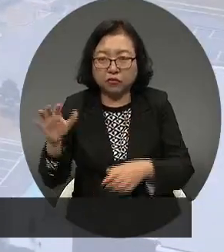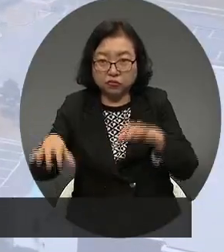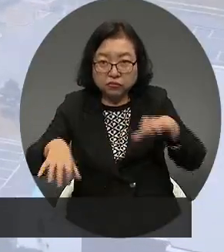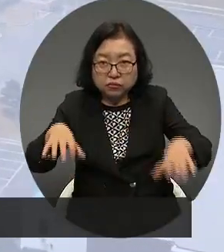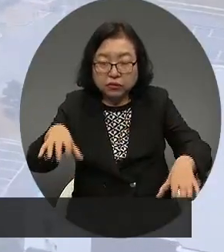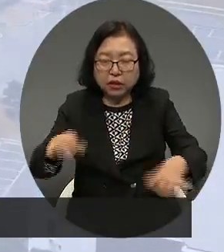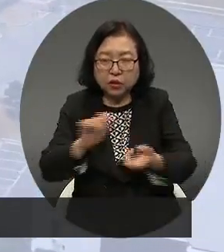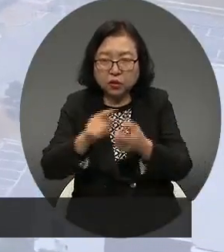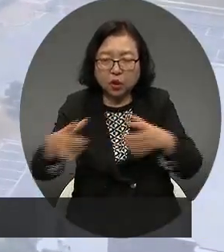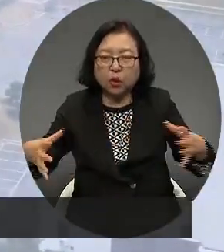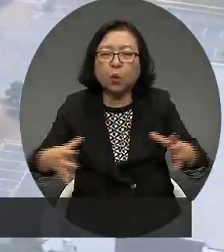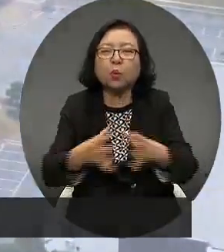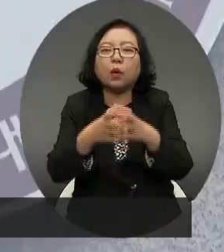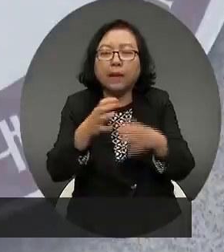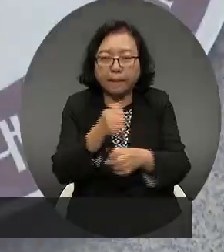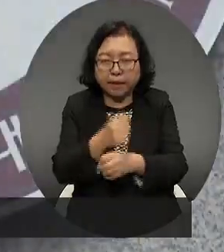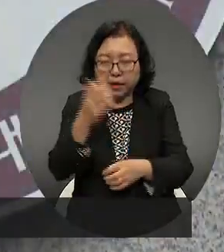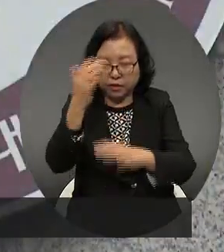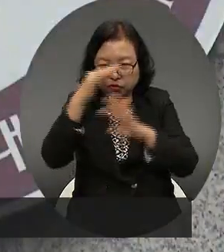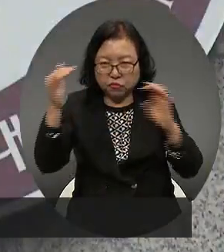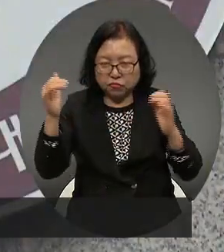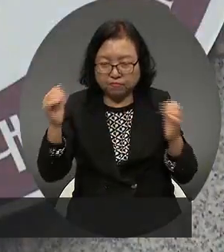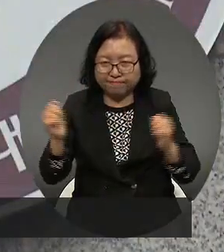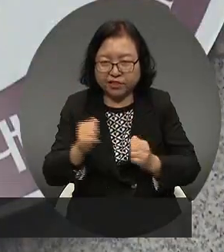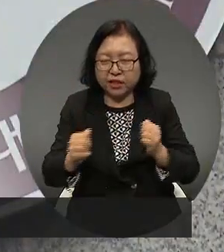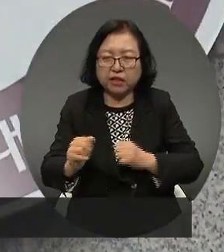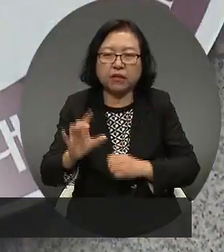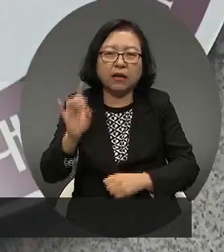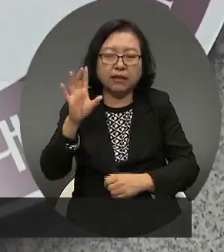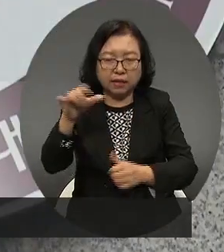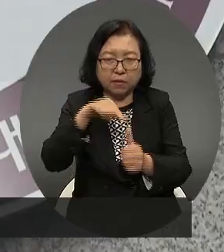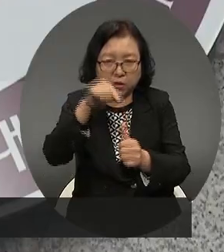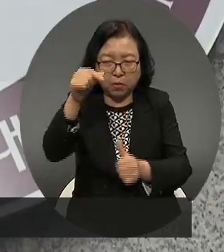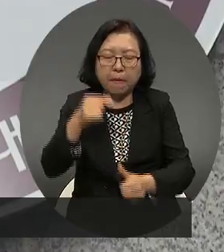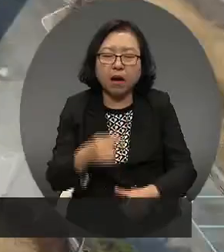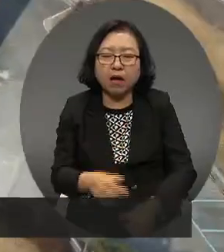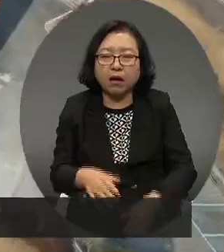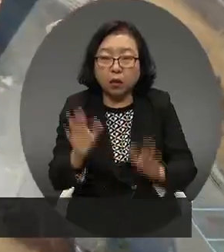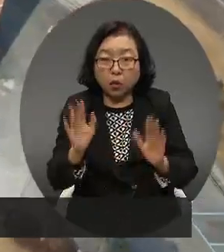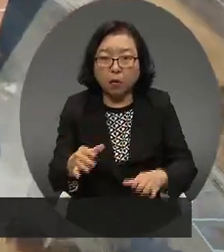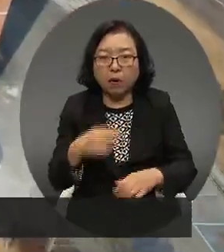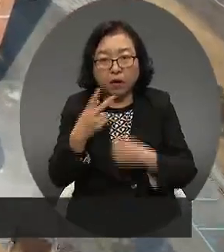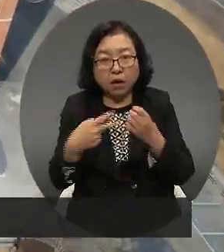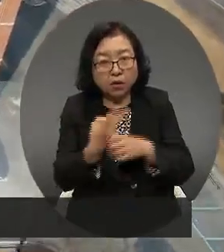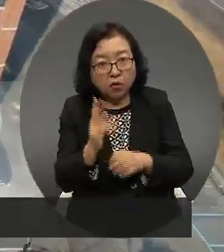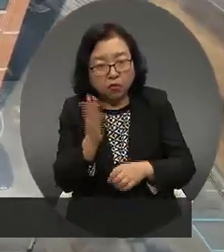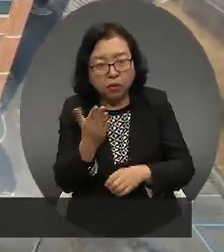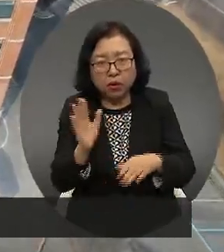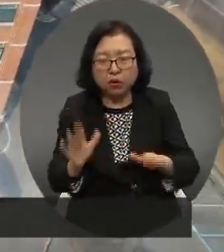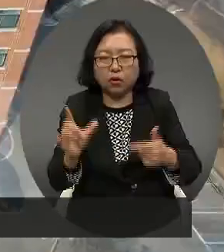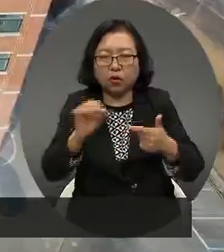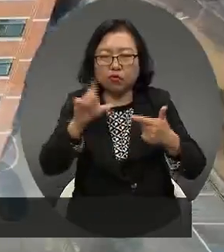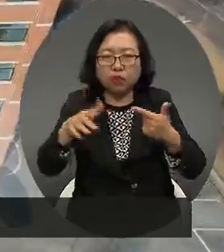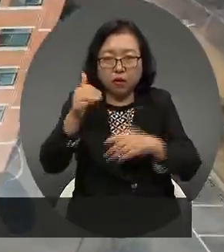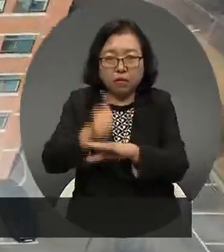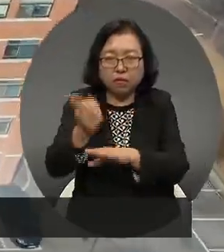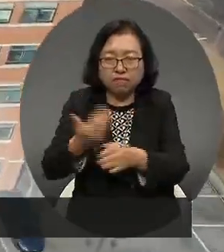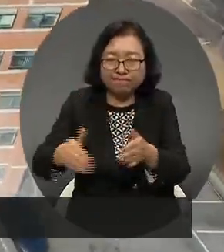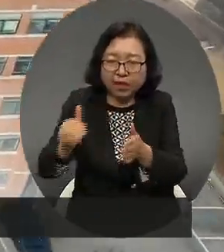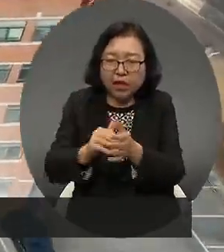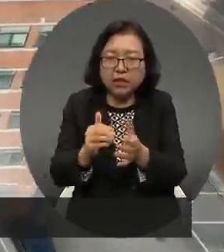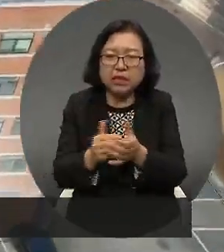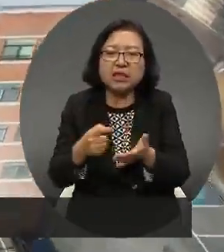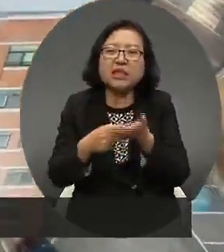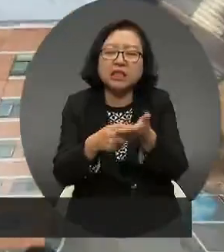지원해 충북에서 유일하게 선정됐습니다. 선정 2년 차, 오는 6월 말까지 교육부에 통합 신청서를